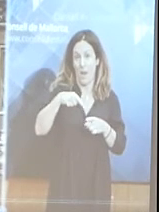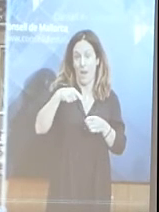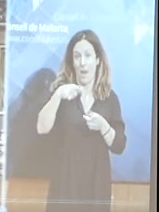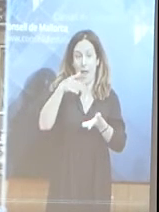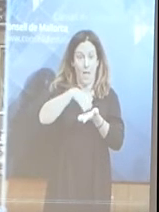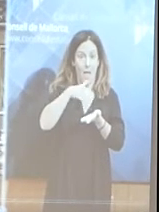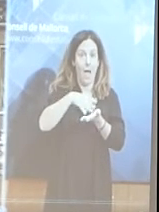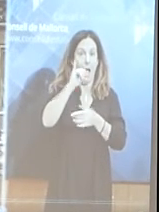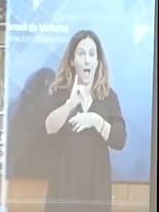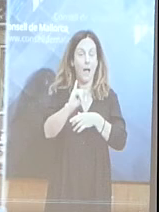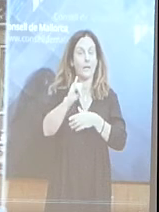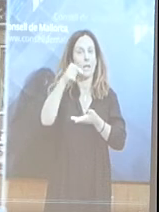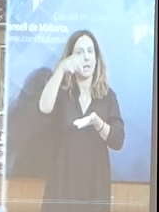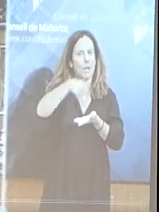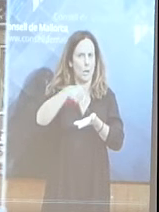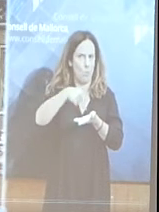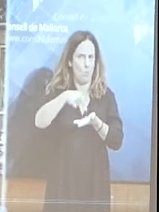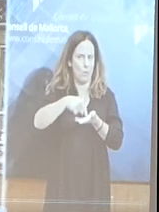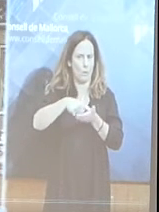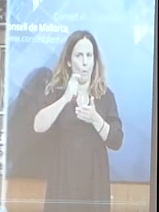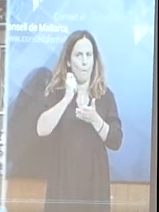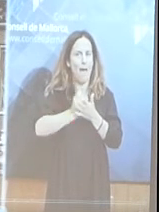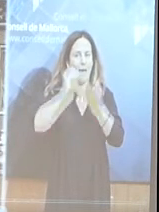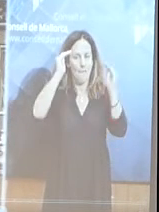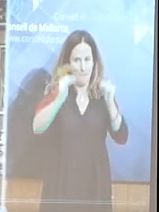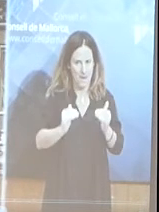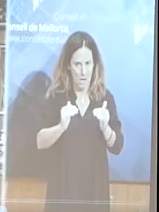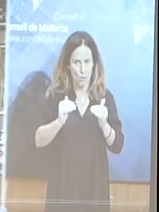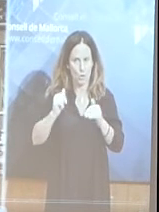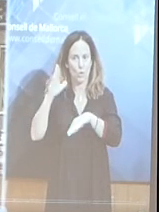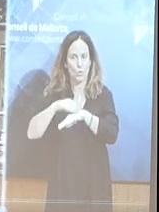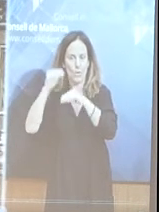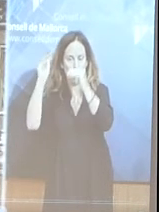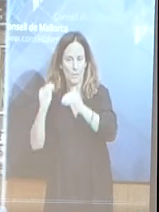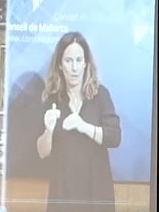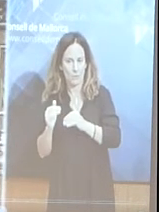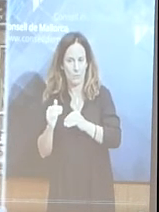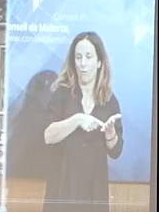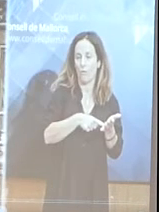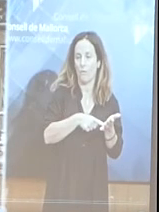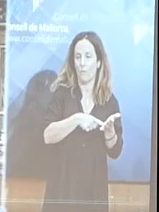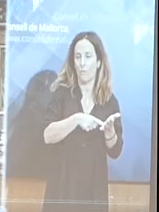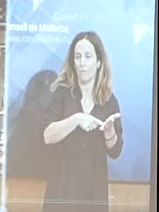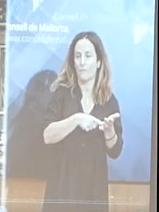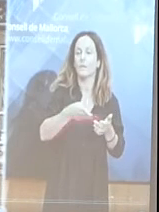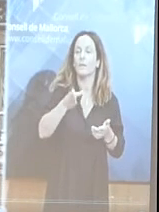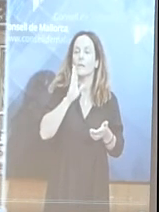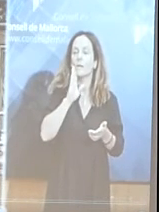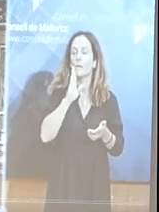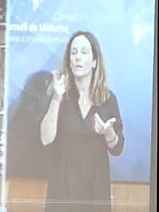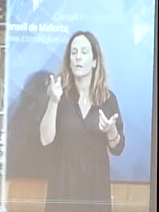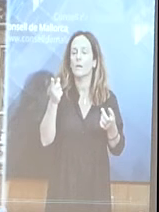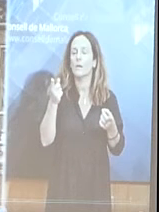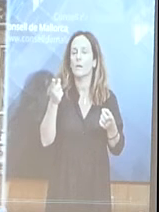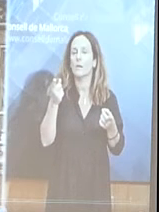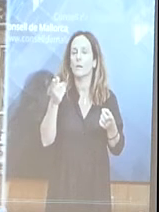promís d'Europa, que està menys que Suècia, però tampoc molt menys que el promís de la Unió Europea. Què paga el superric en